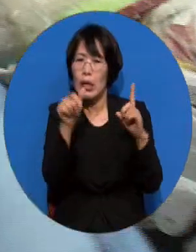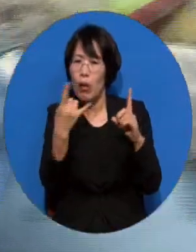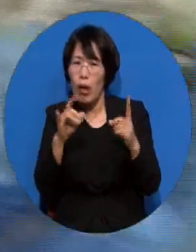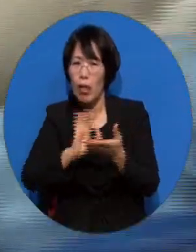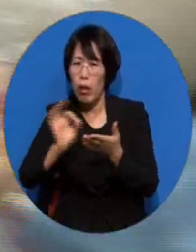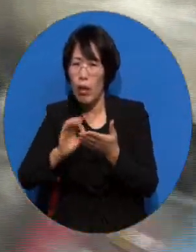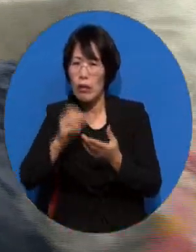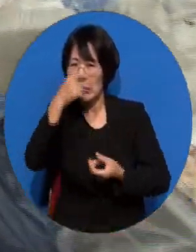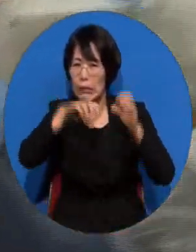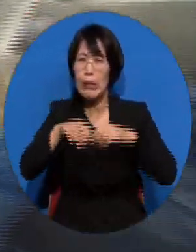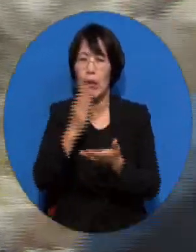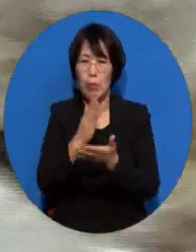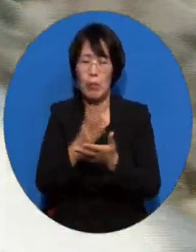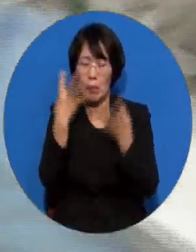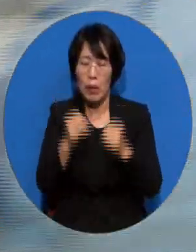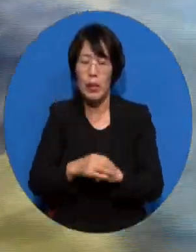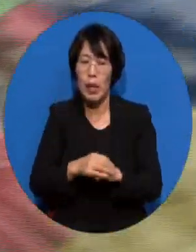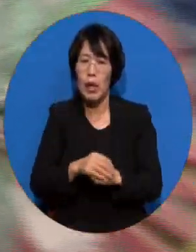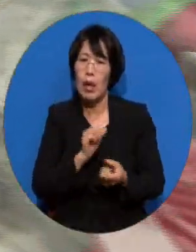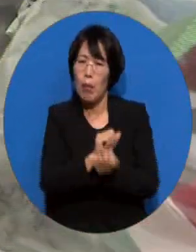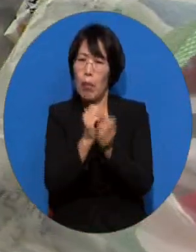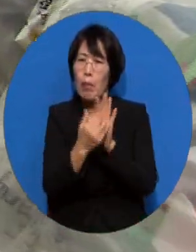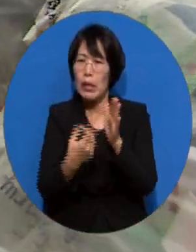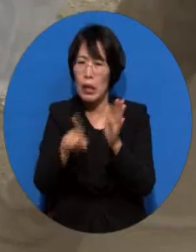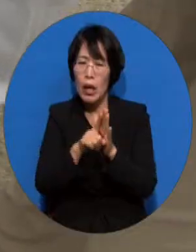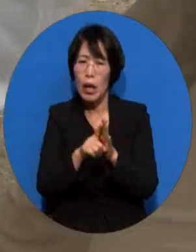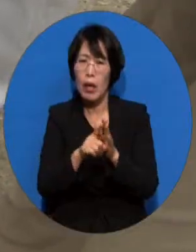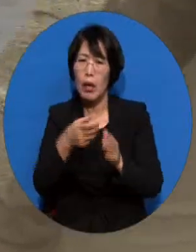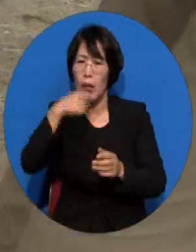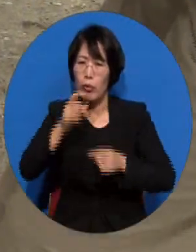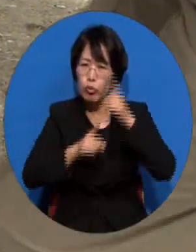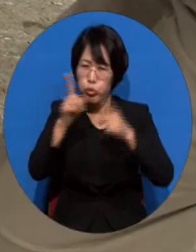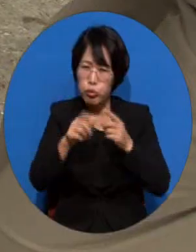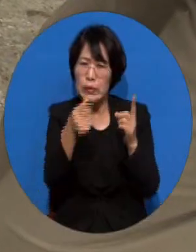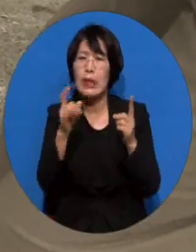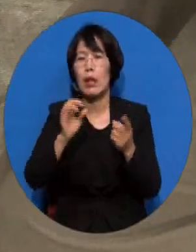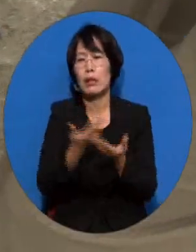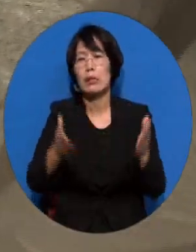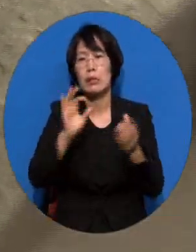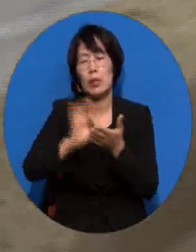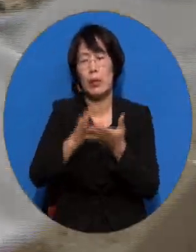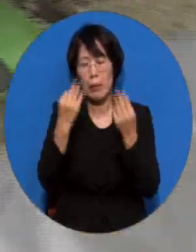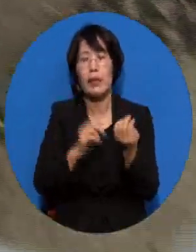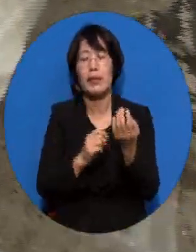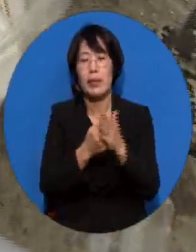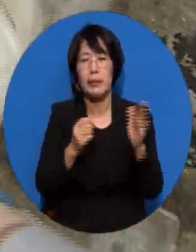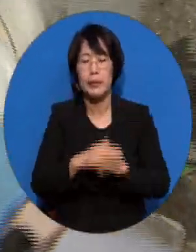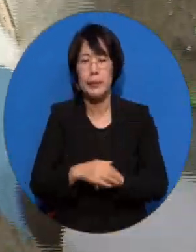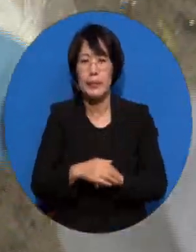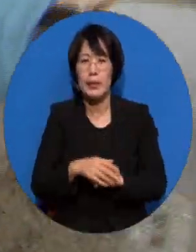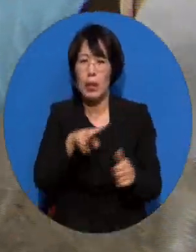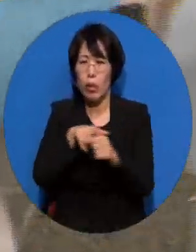건데 감염병 예방을 위해서 일회용기를 쓰고 배달 음식을 시켜 먹는 경우가 많아졌기 때문입니다. 뉴스